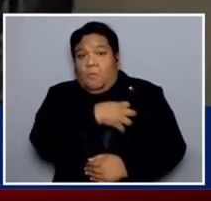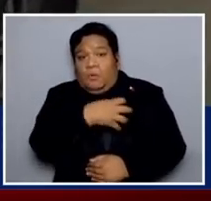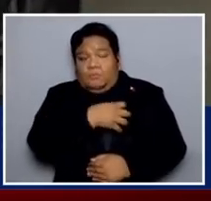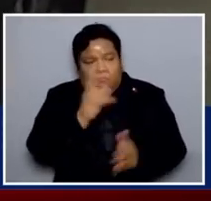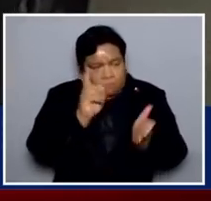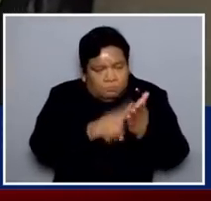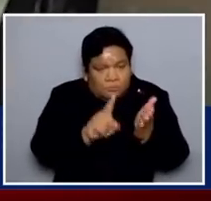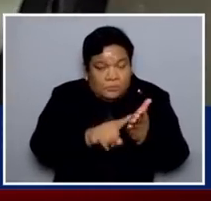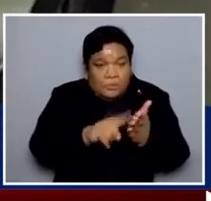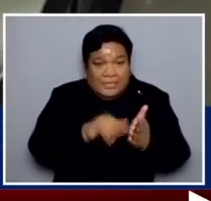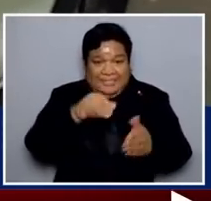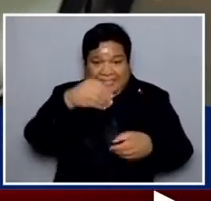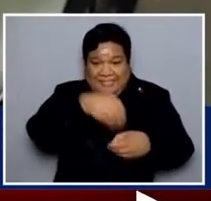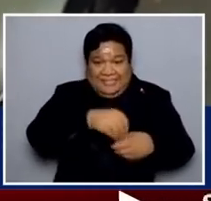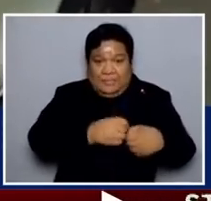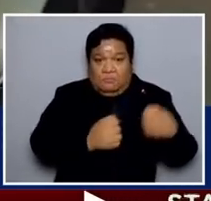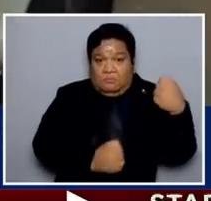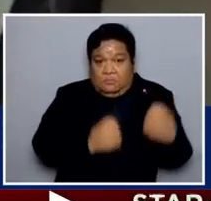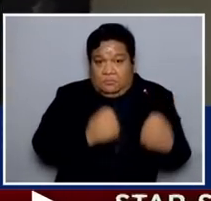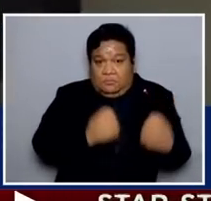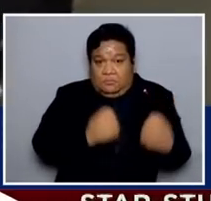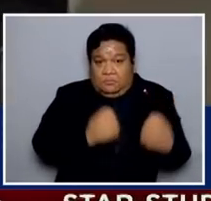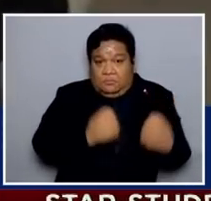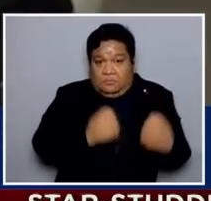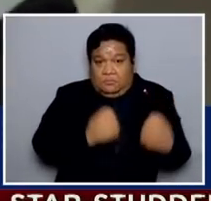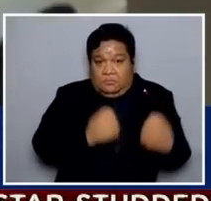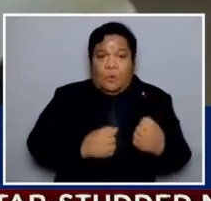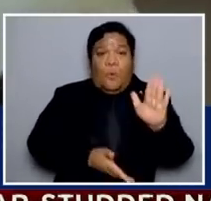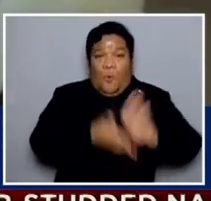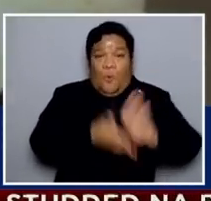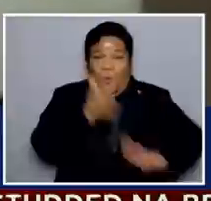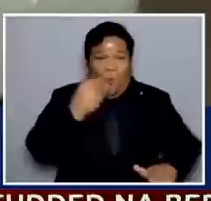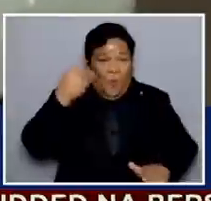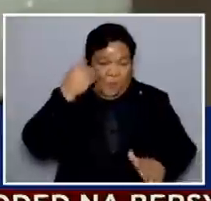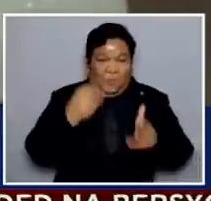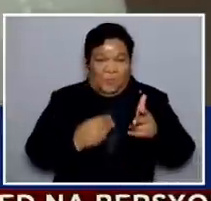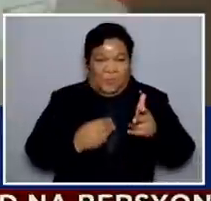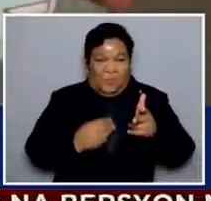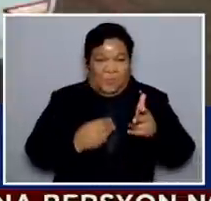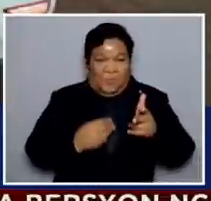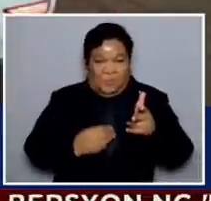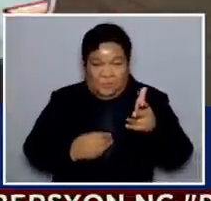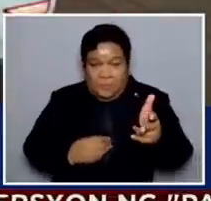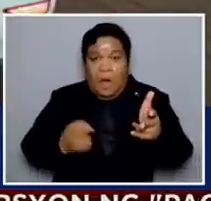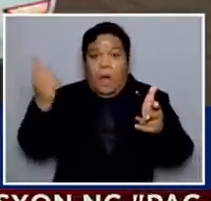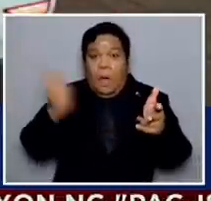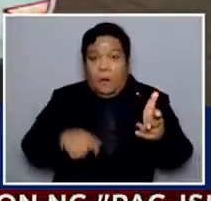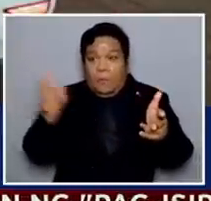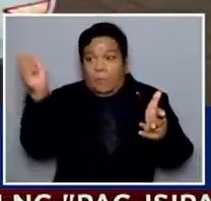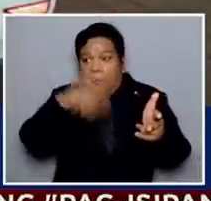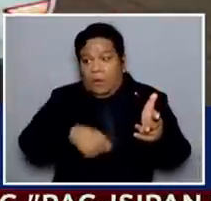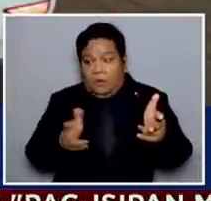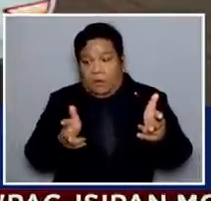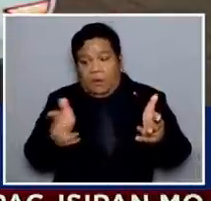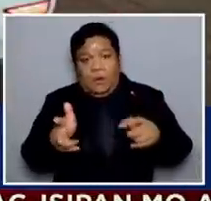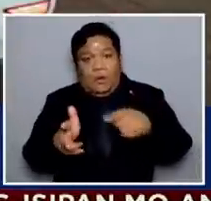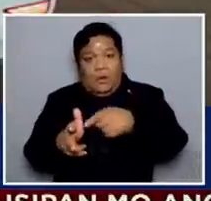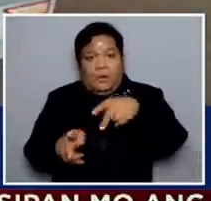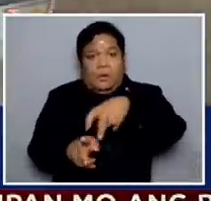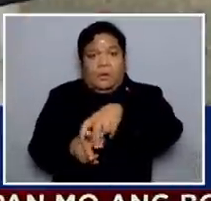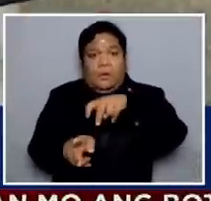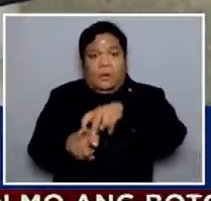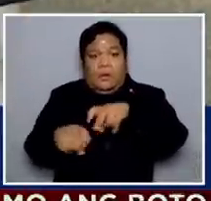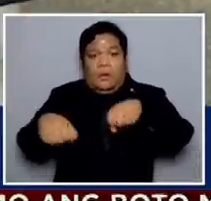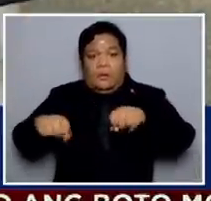SUV at pauwi na si Zapata mula sa kanyang opisina nang pagbabarilin ng riding in tandem ang